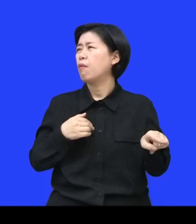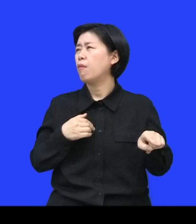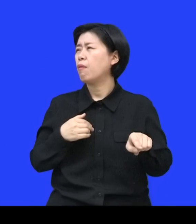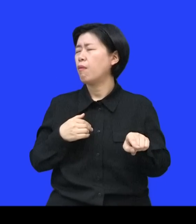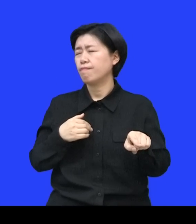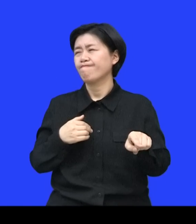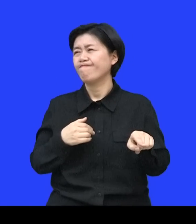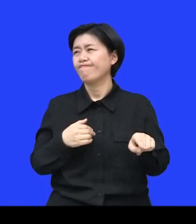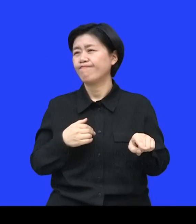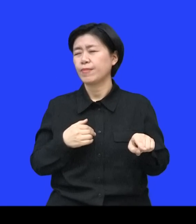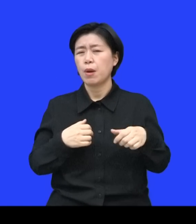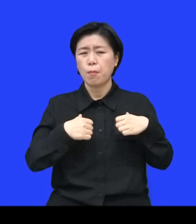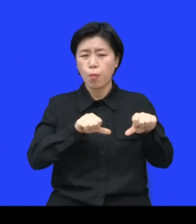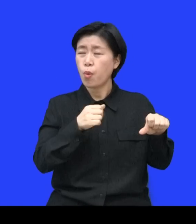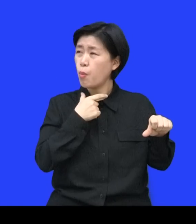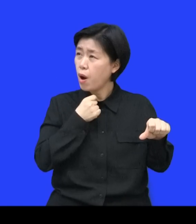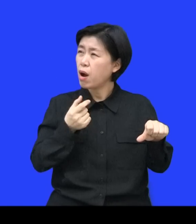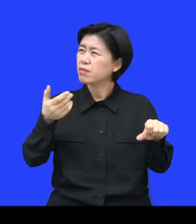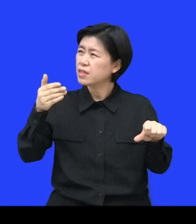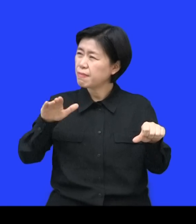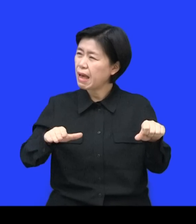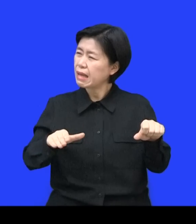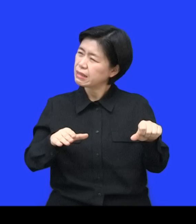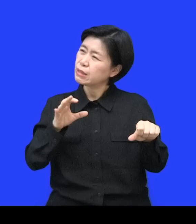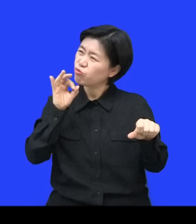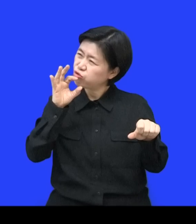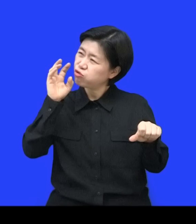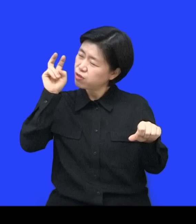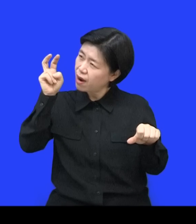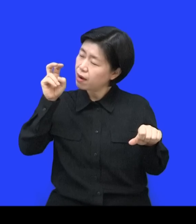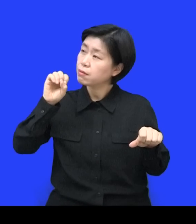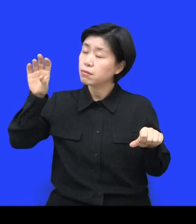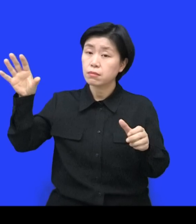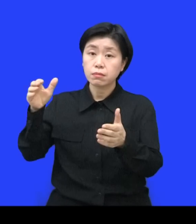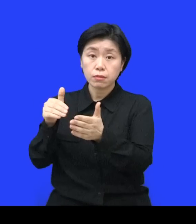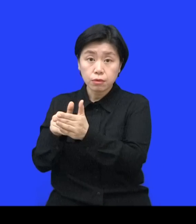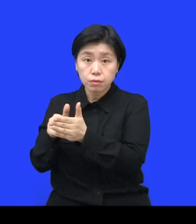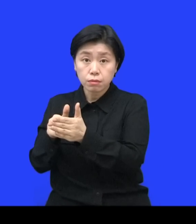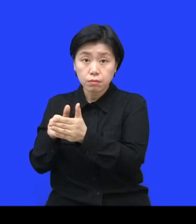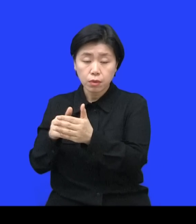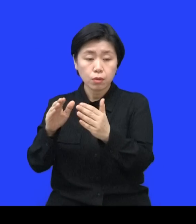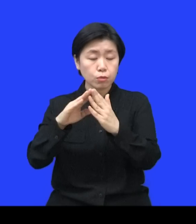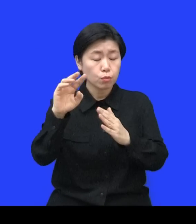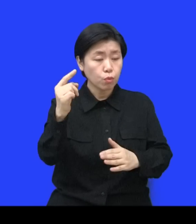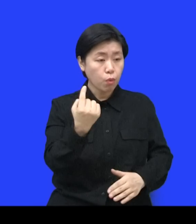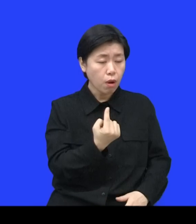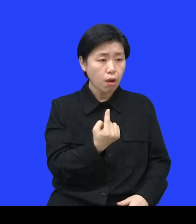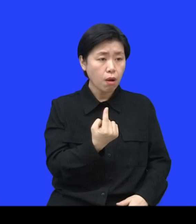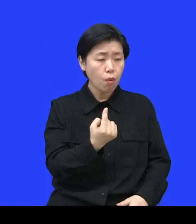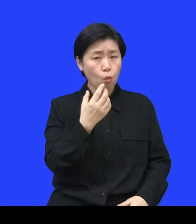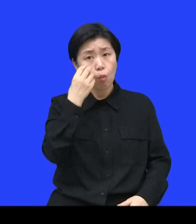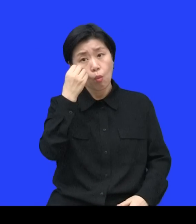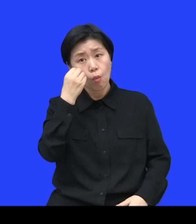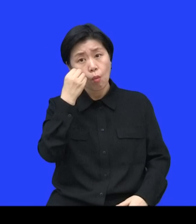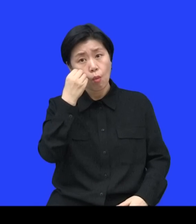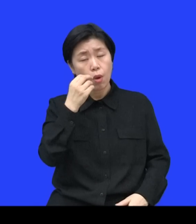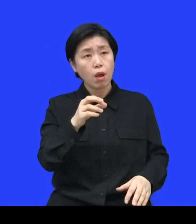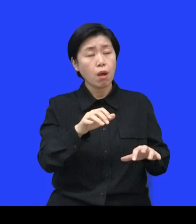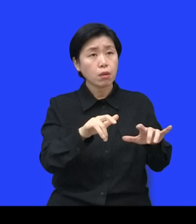근데 안 될 것 같습니다. 하나님 아시죠? 이 마음. 그리고 나서 게임 딱 앉았는데 이상하게